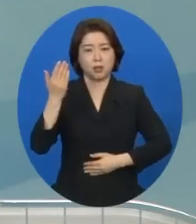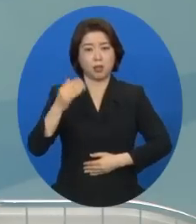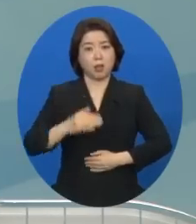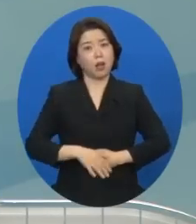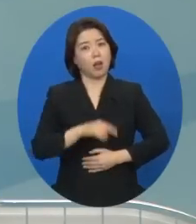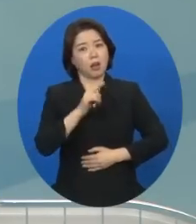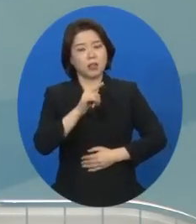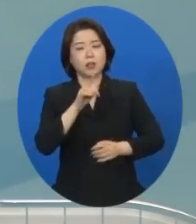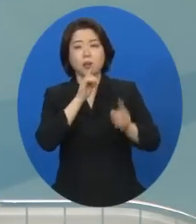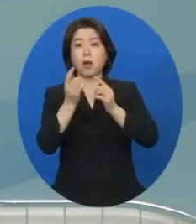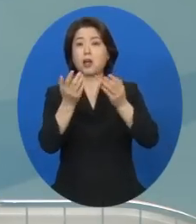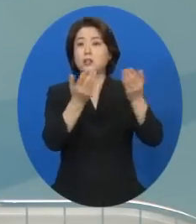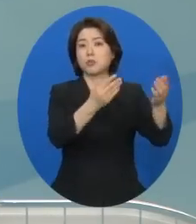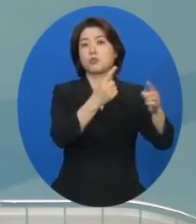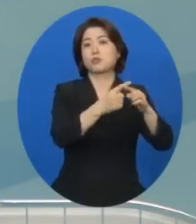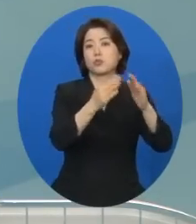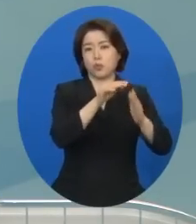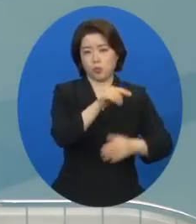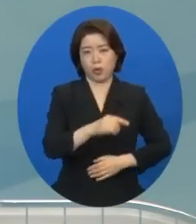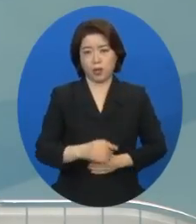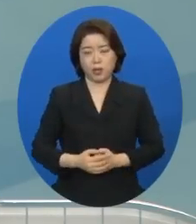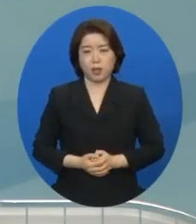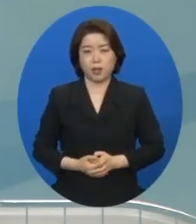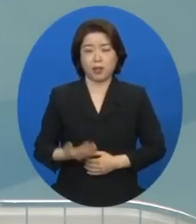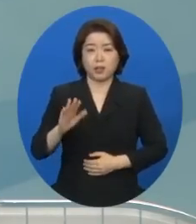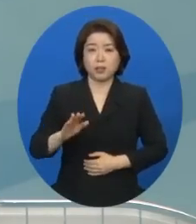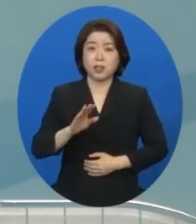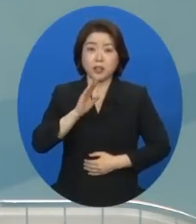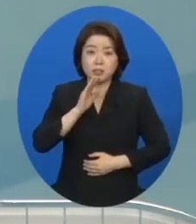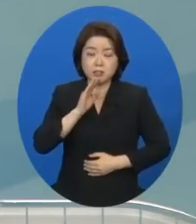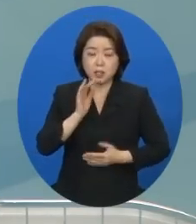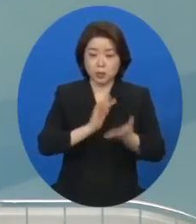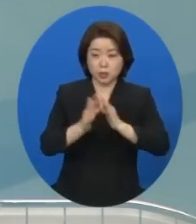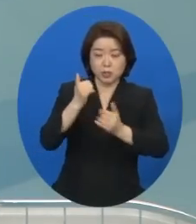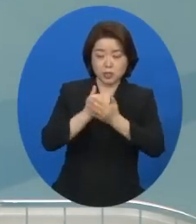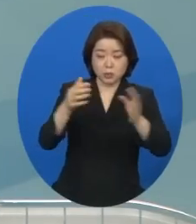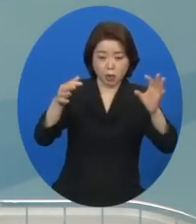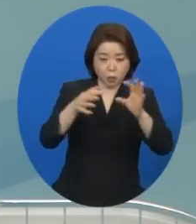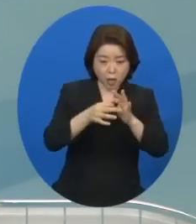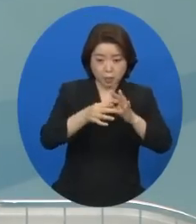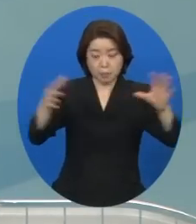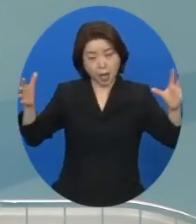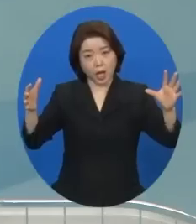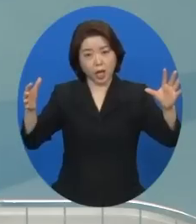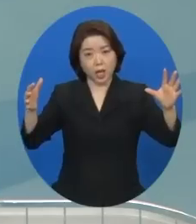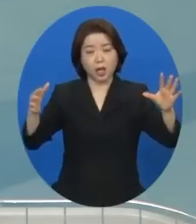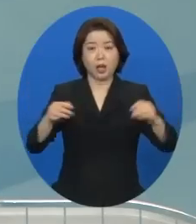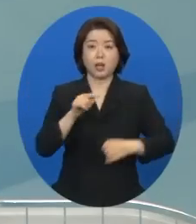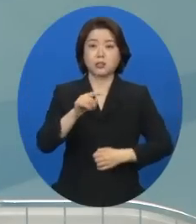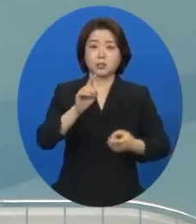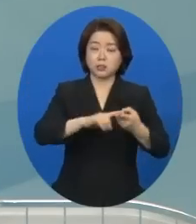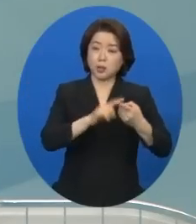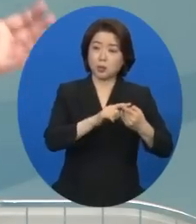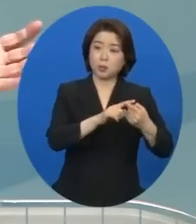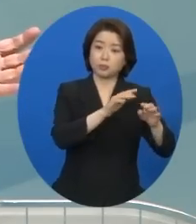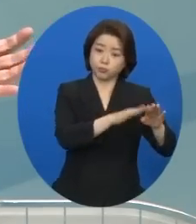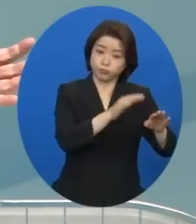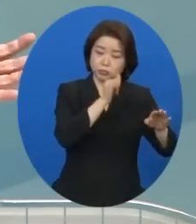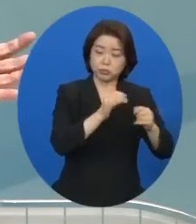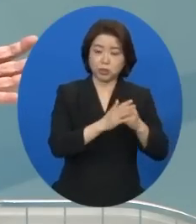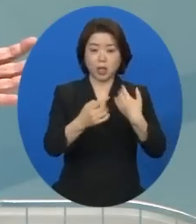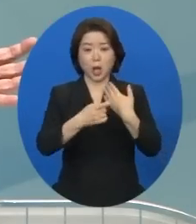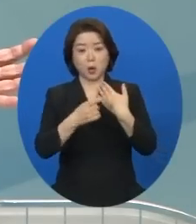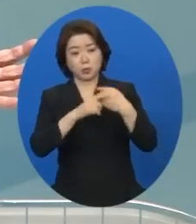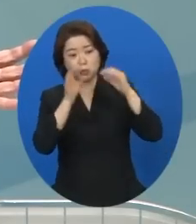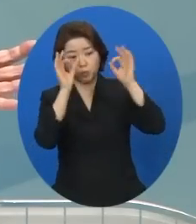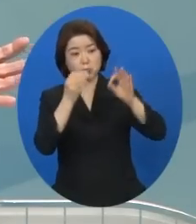말씀하시는 교회였다는 겁니다. 그러니까 실제로는 예수님과 관계가 끊어진 상태에 있는데 겉으로는 부유할 수